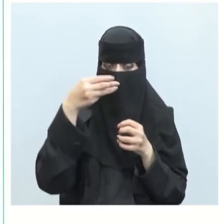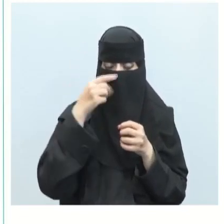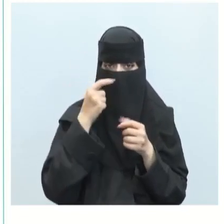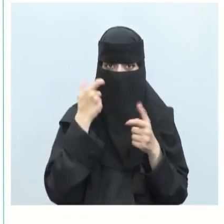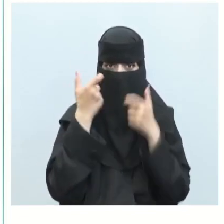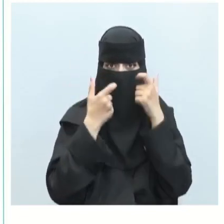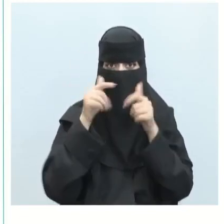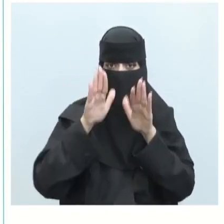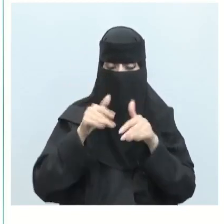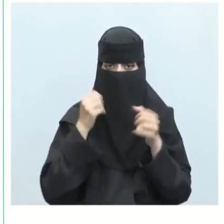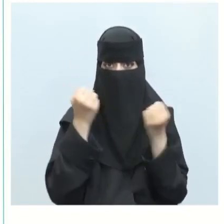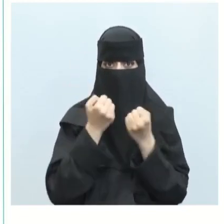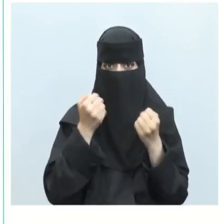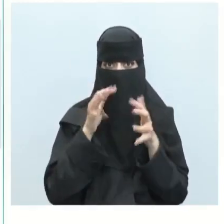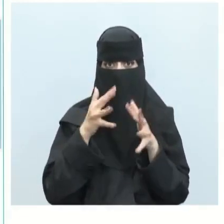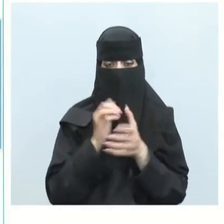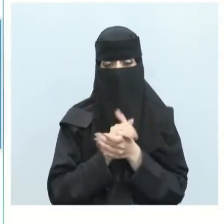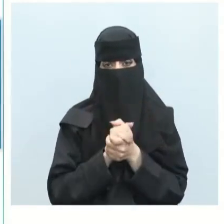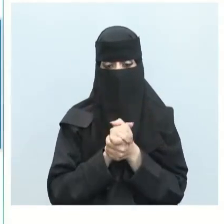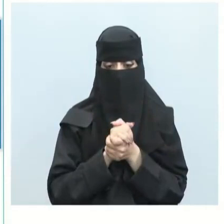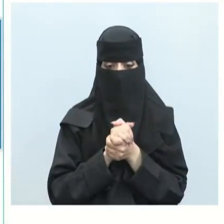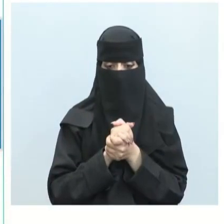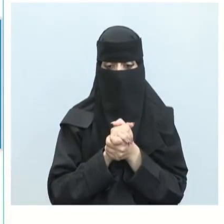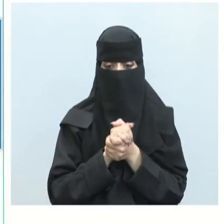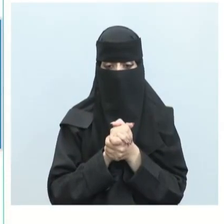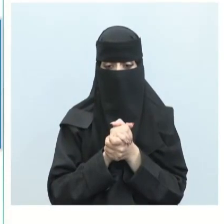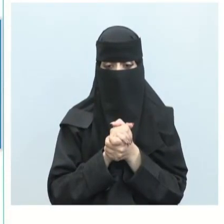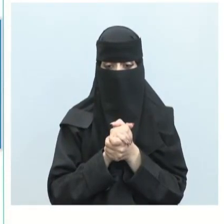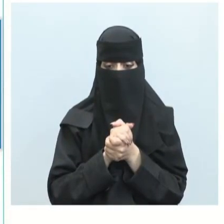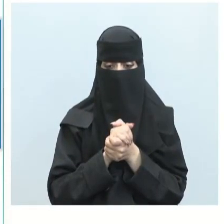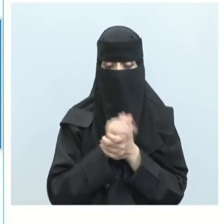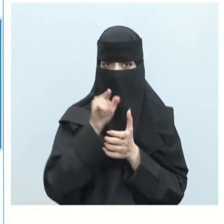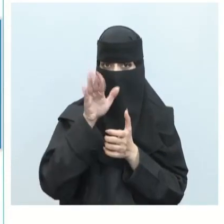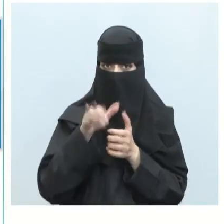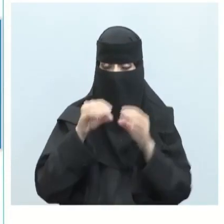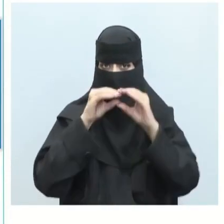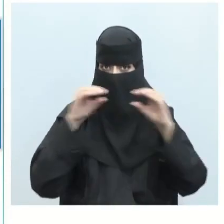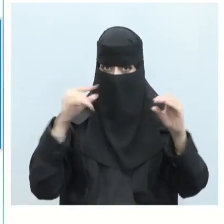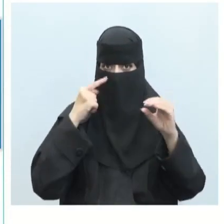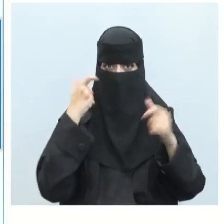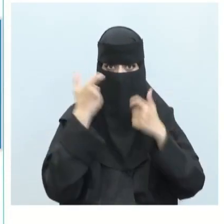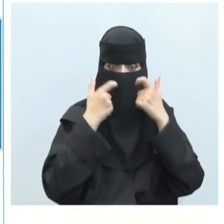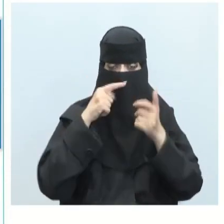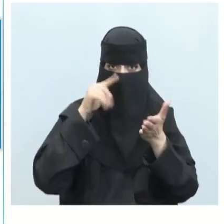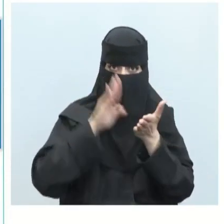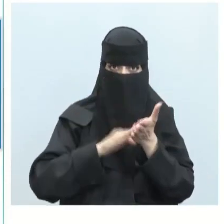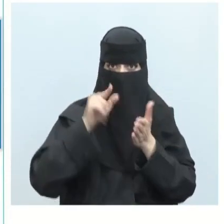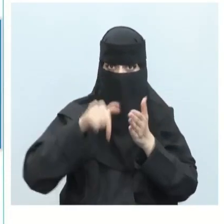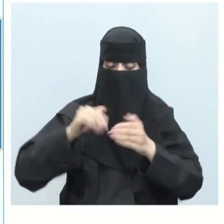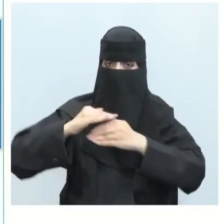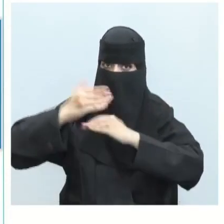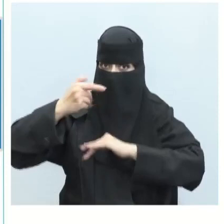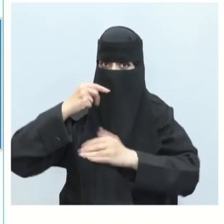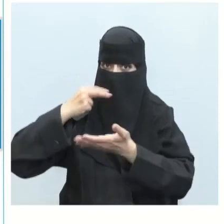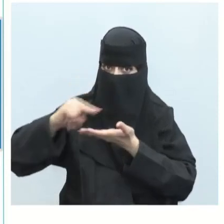اكتشاف نشاط مريب في هذه الحزمه اكتشفنا ان هناك جهاز